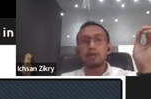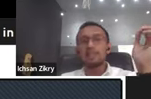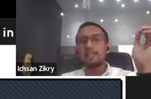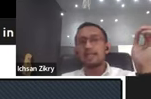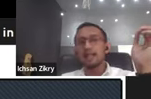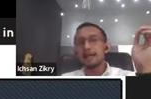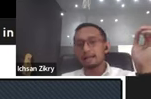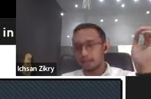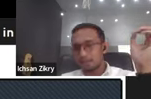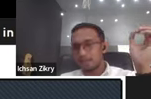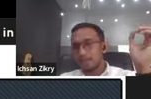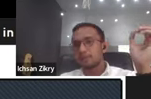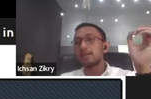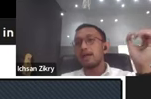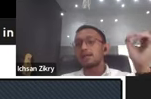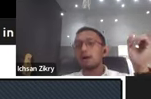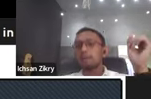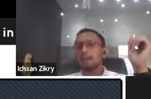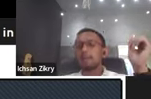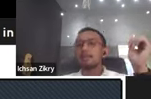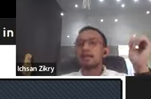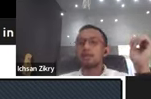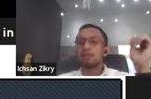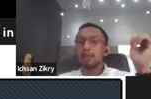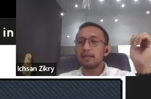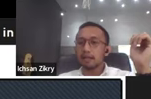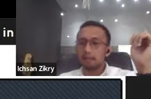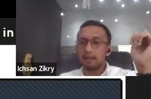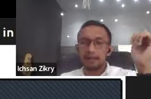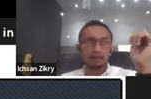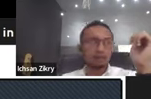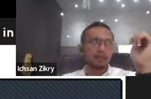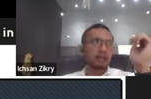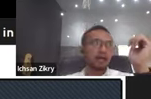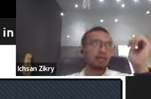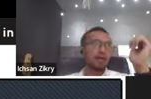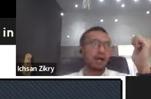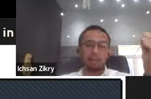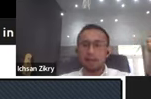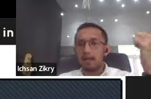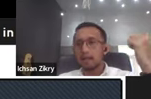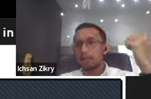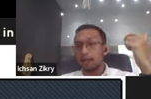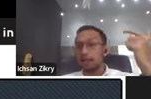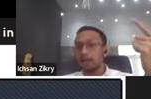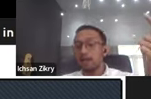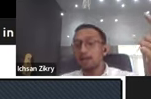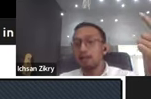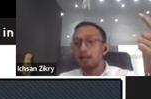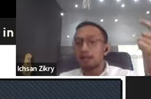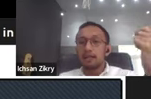tapi ada juga penyidik lain. Penyidik lain itu apa? Penyidik lain itu berbeda dengan PPNS. Penyidik lain itu ada KPK,